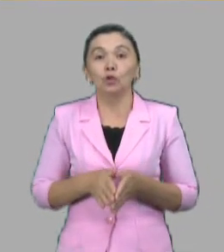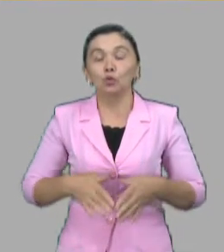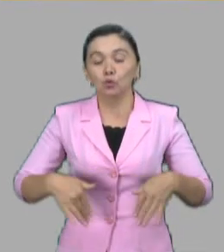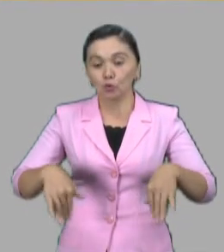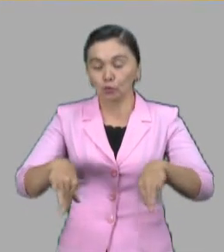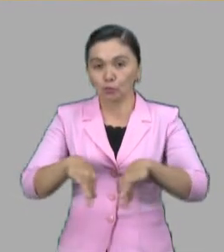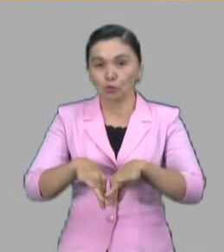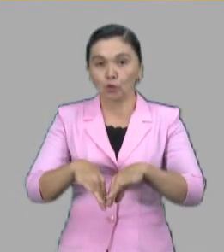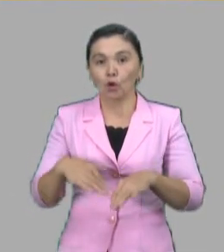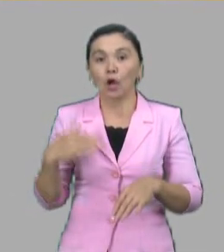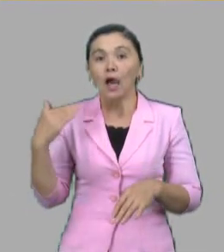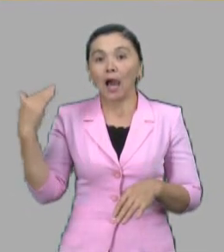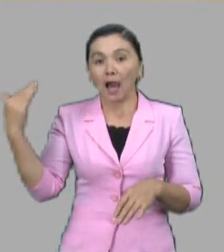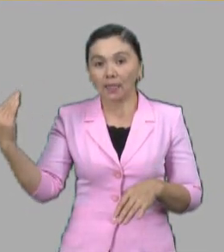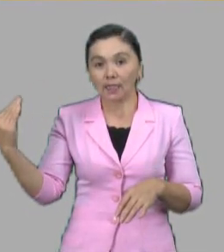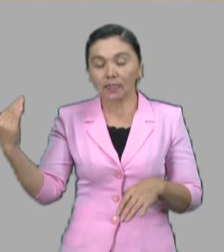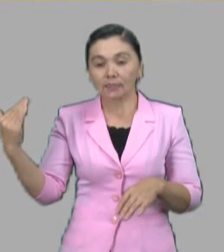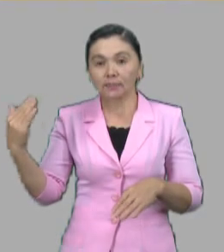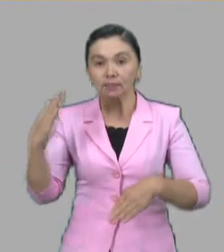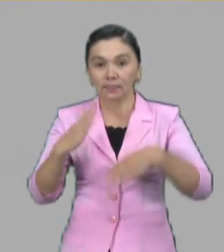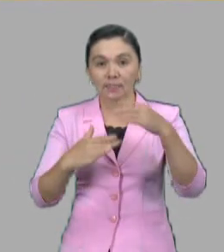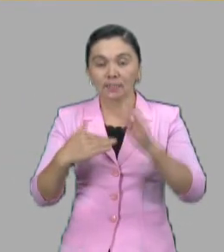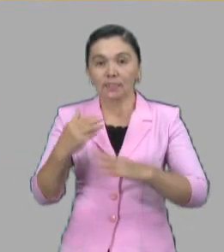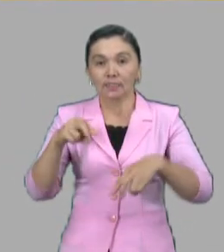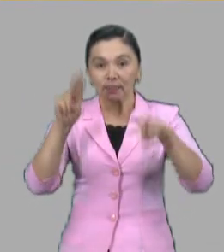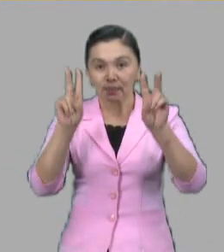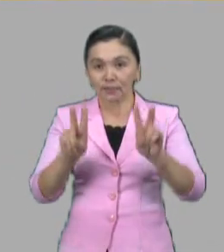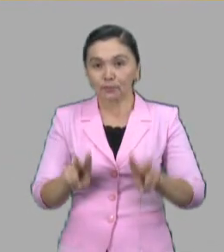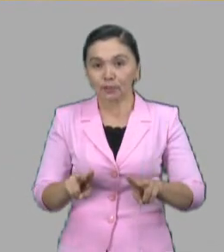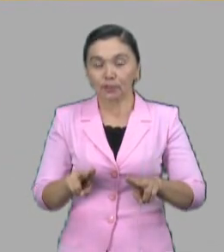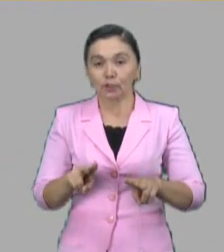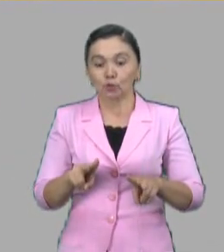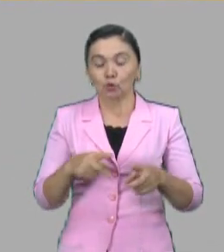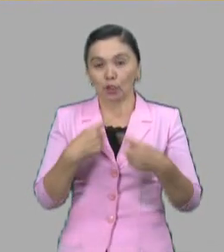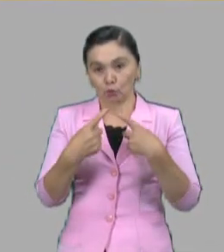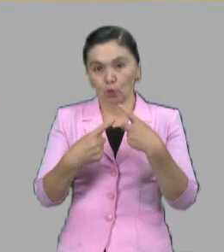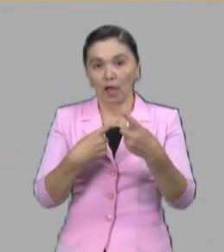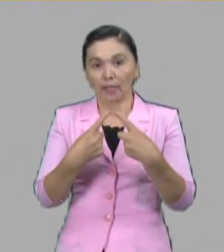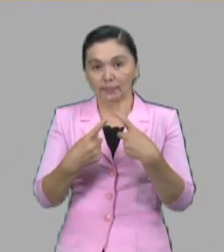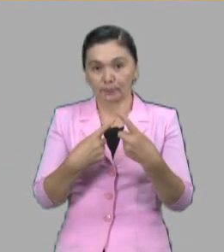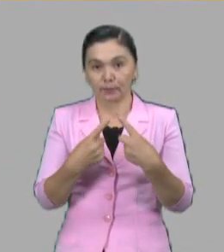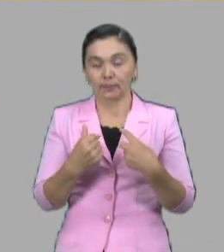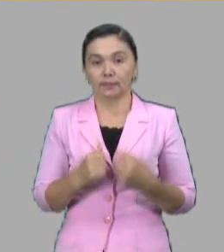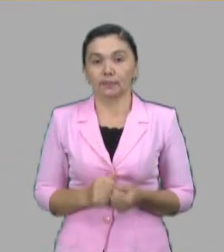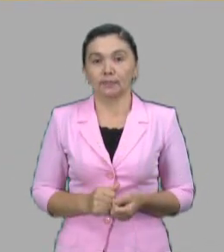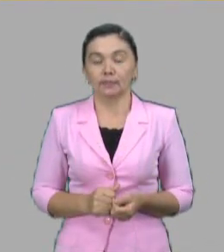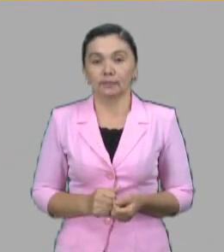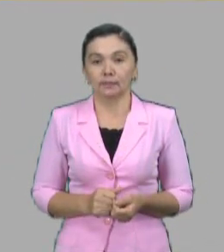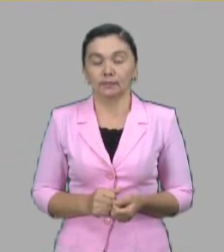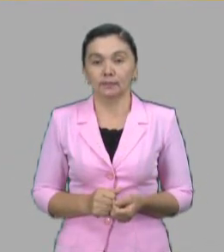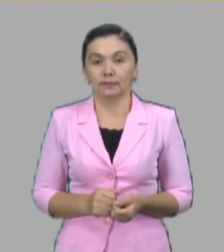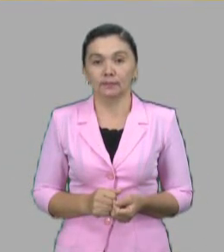Үй-бүлө, алардын кесиптери тууралуу айтып бердик.